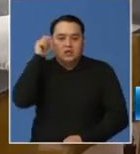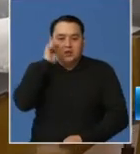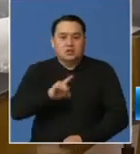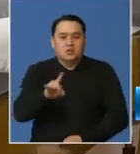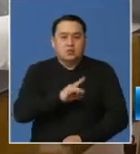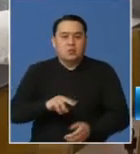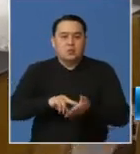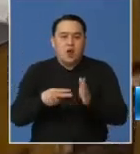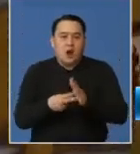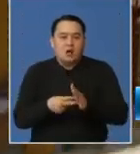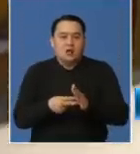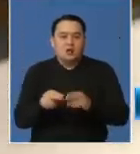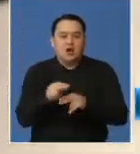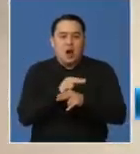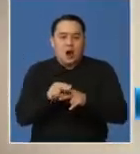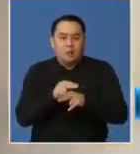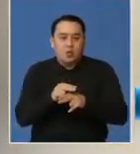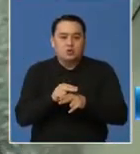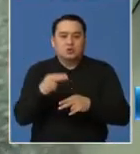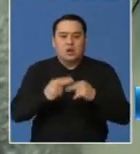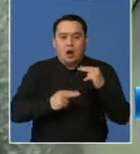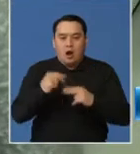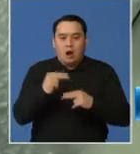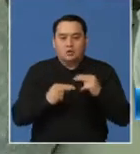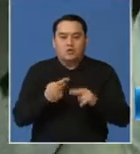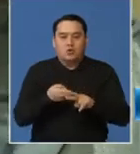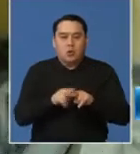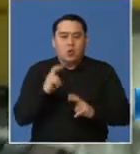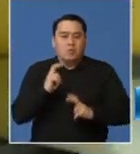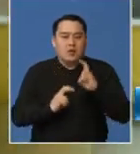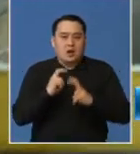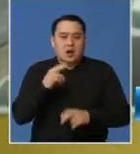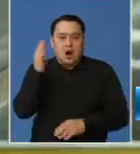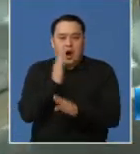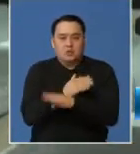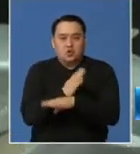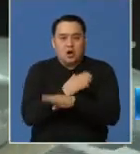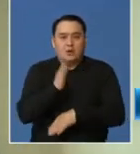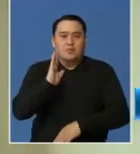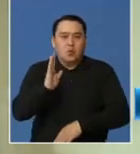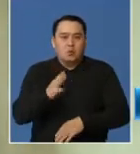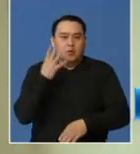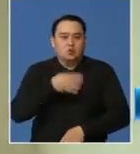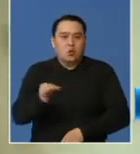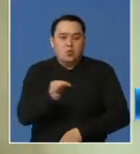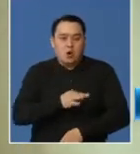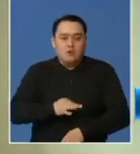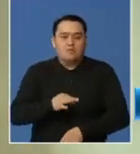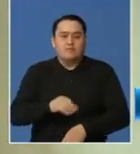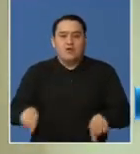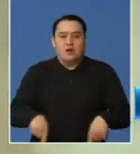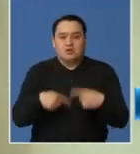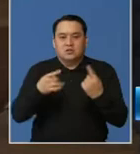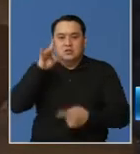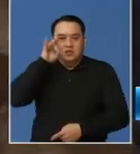заводы. Планируется их реконструкция, а также строительство подобного предприятия в Капшигае. Таким образом, Алматинская область реально